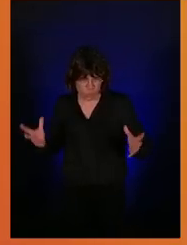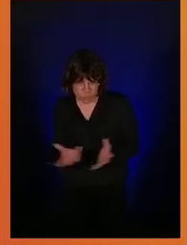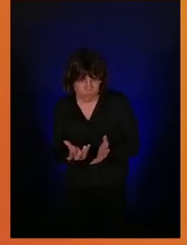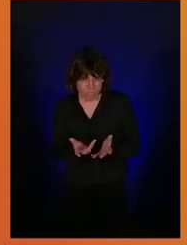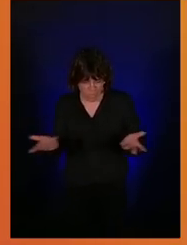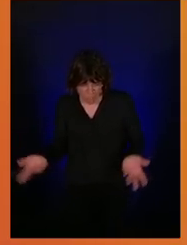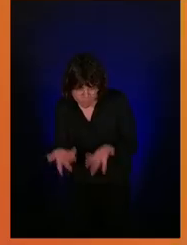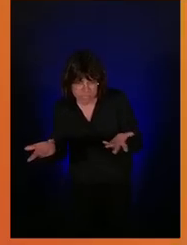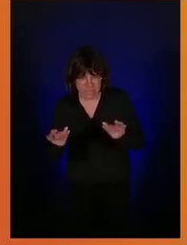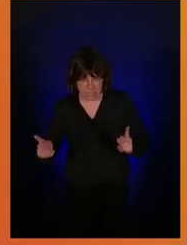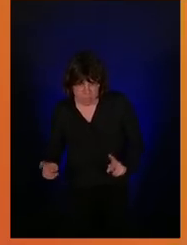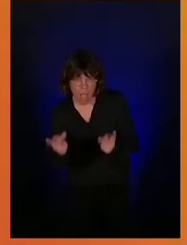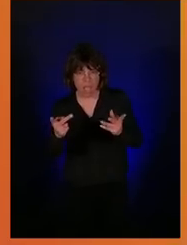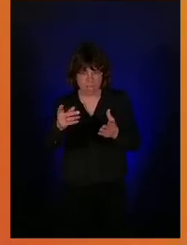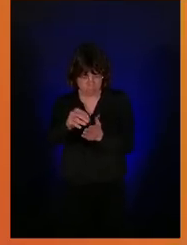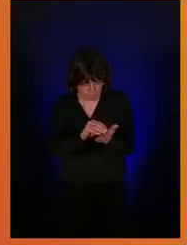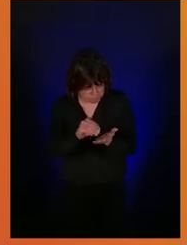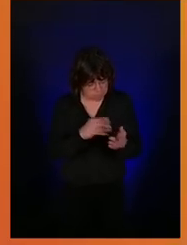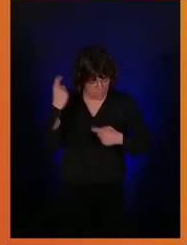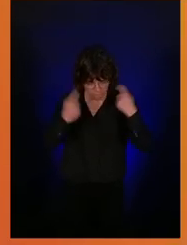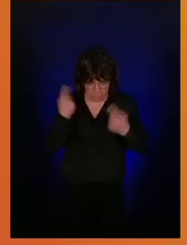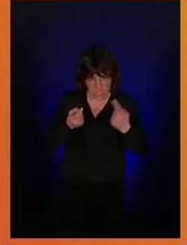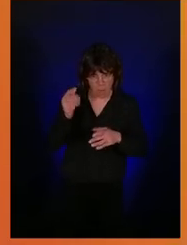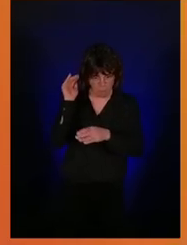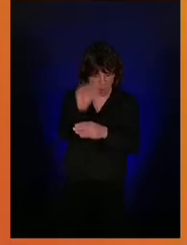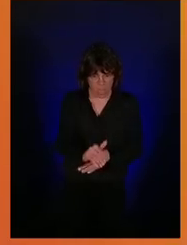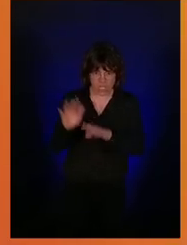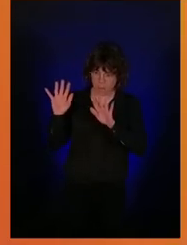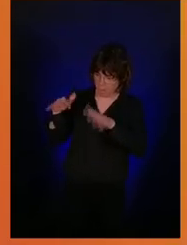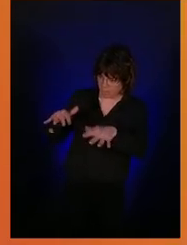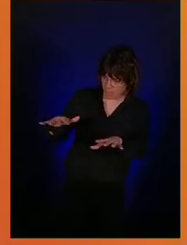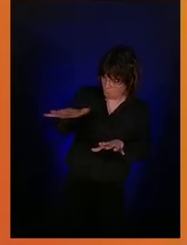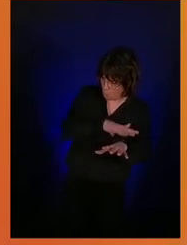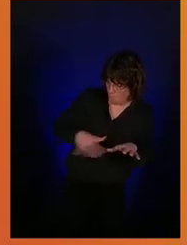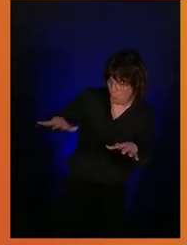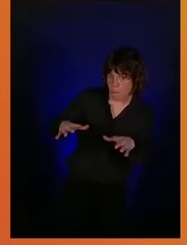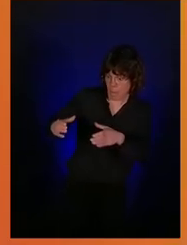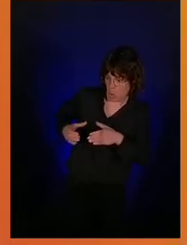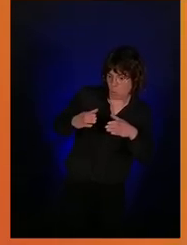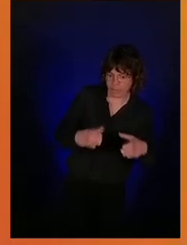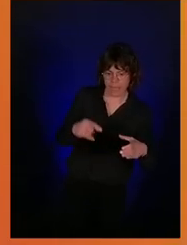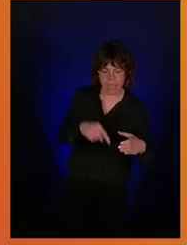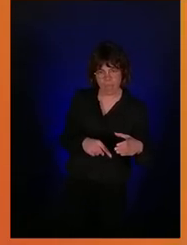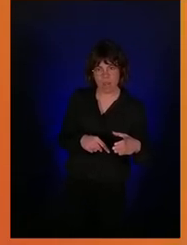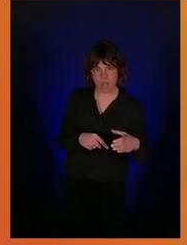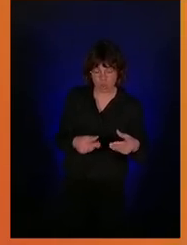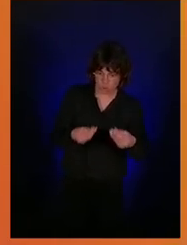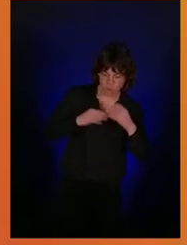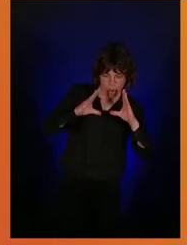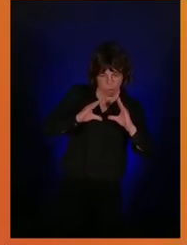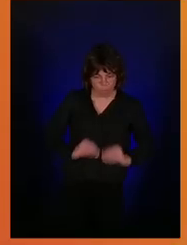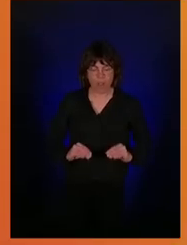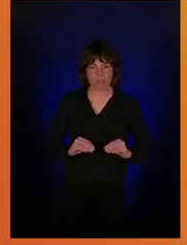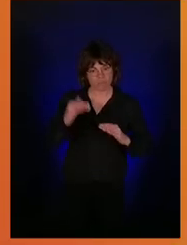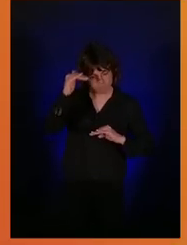impulsez, écrivez, construisez, protégez les cortèges. Mais cette unité a donné confiance dans la